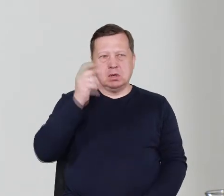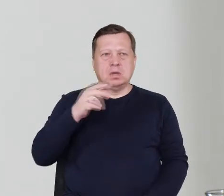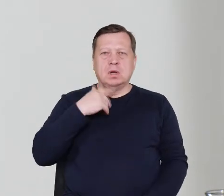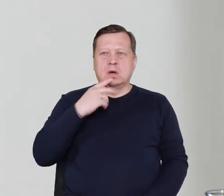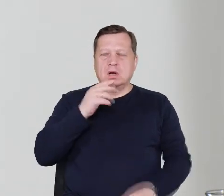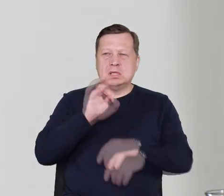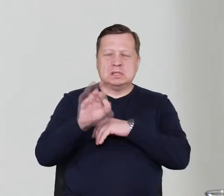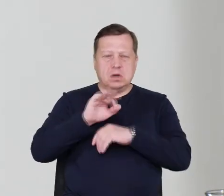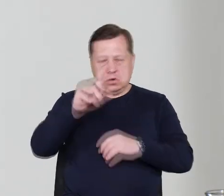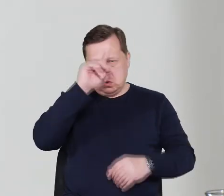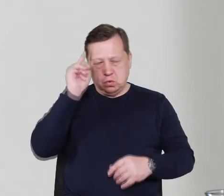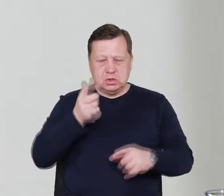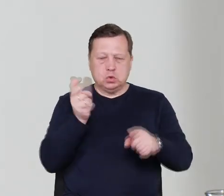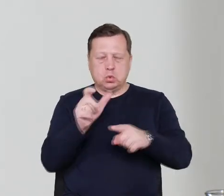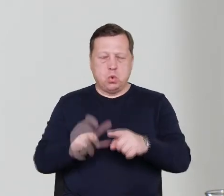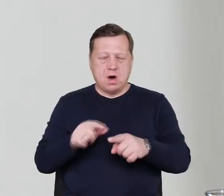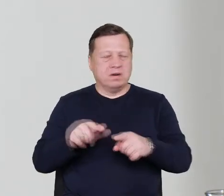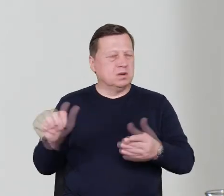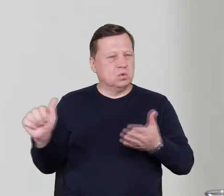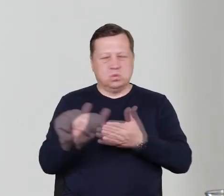wydaje mi się określeń